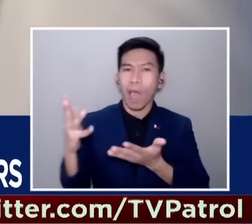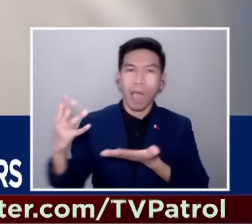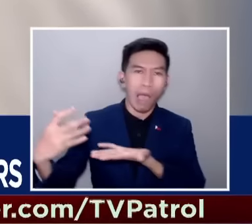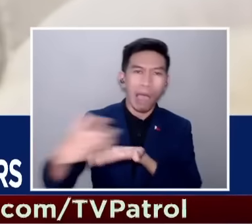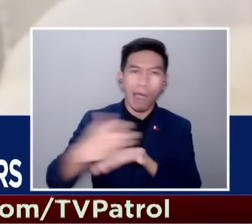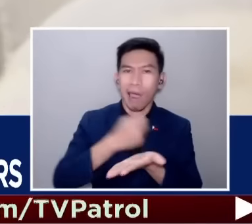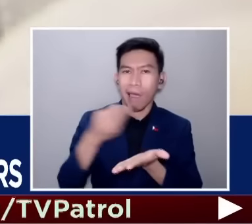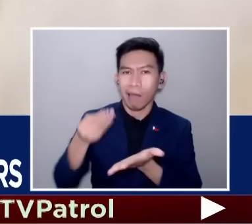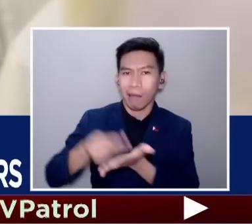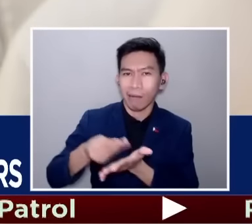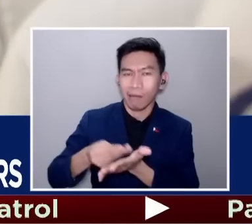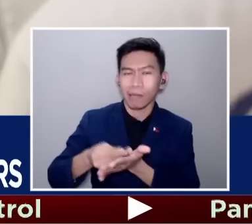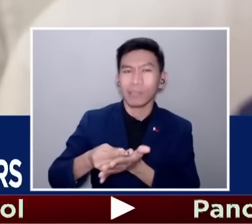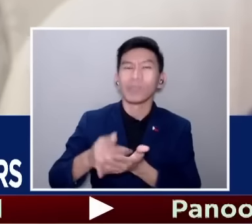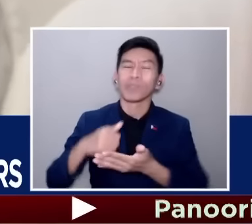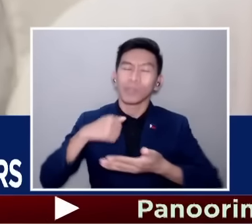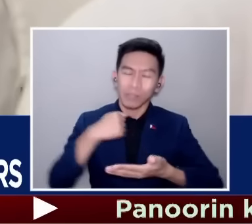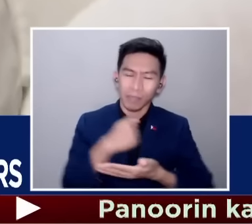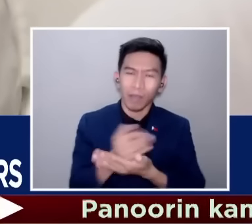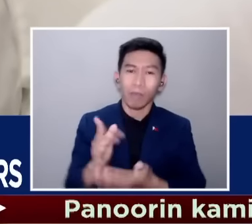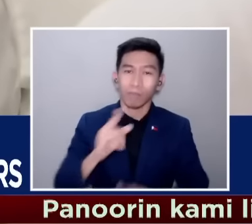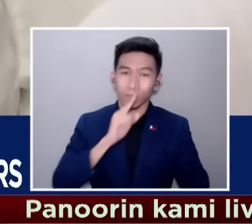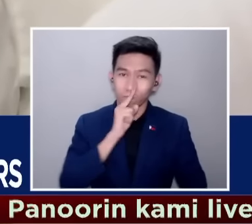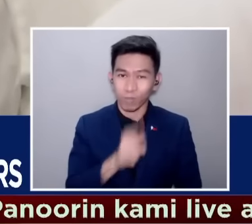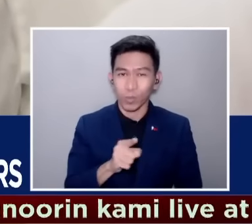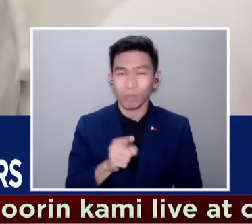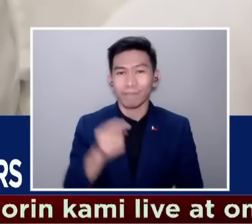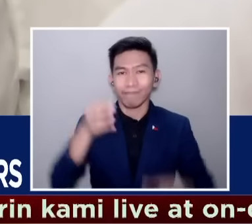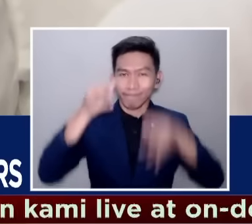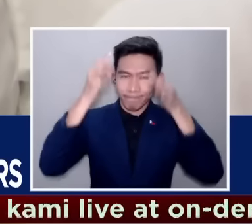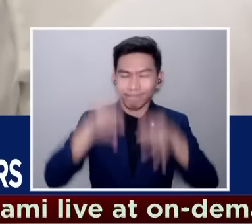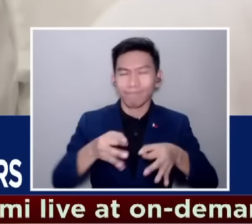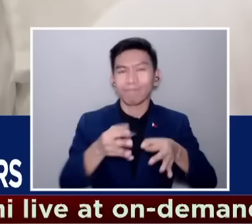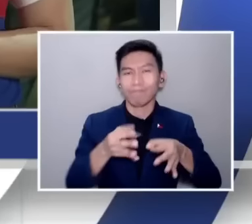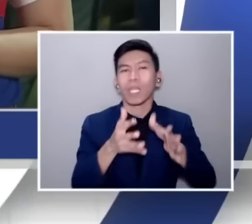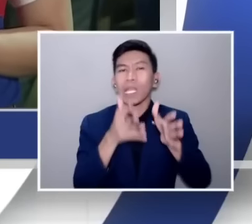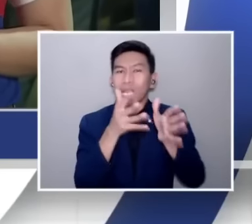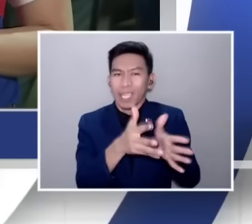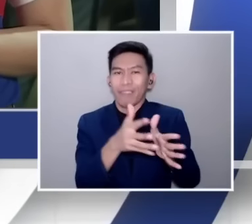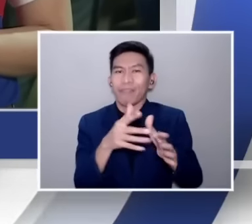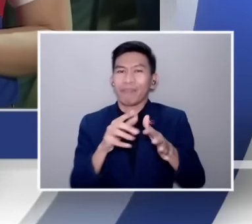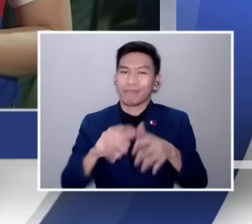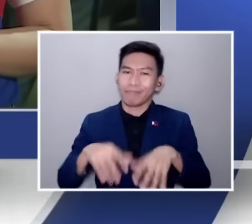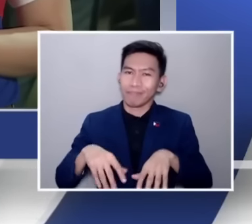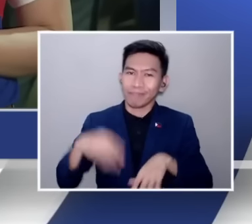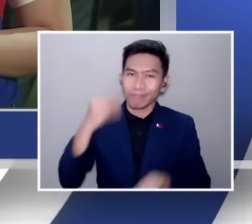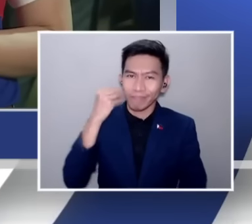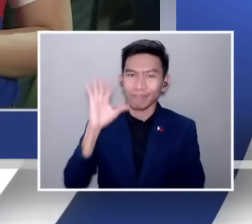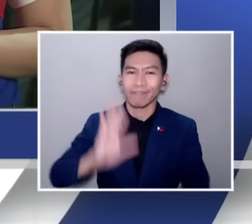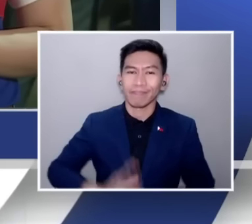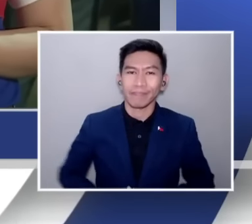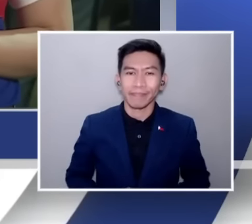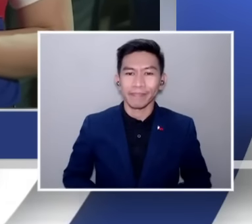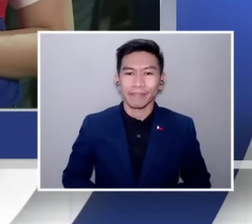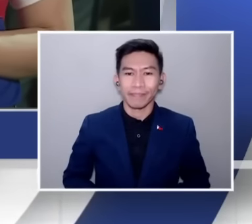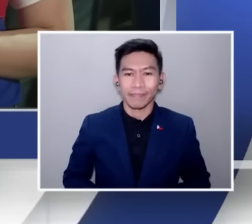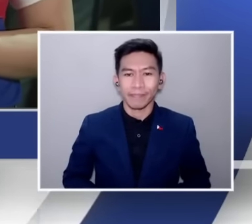mga gumawa ng masakit na desisyon na umalis na lamang, Henry. Maraming salamat, Zen Hernandez!